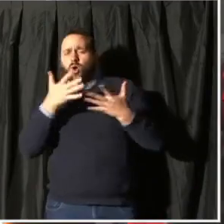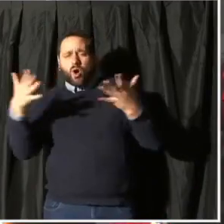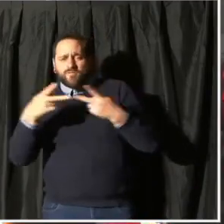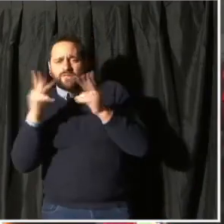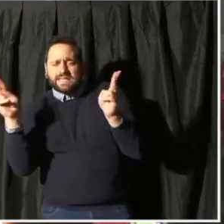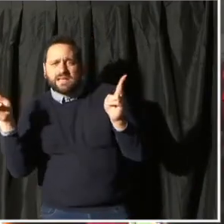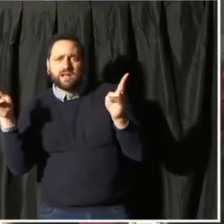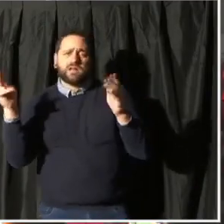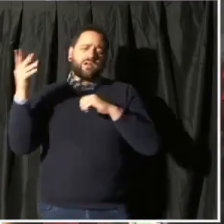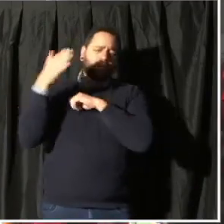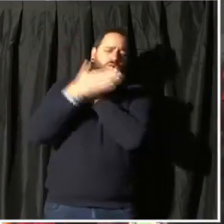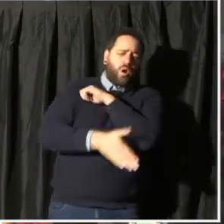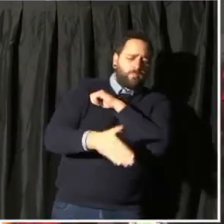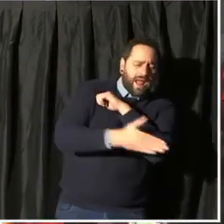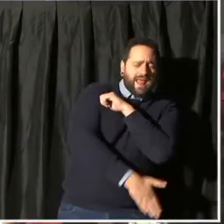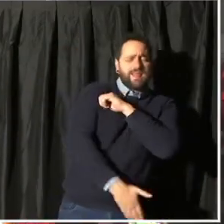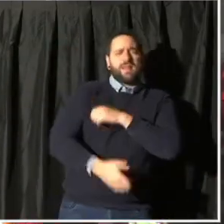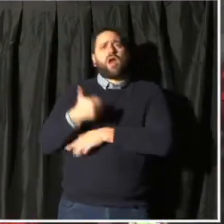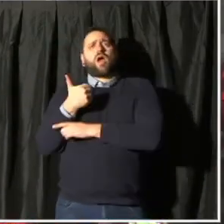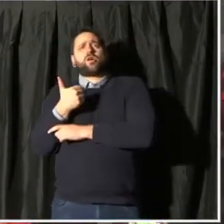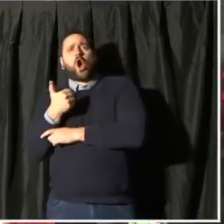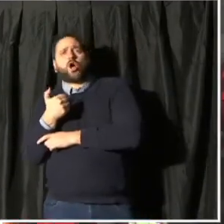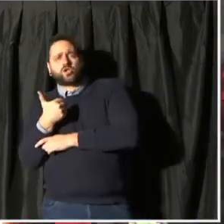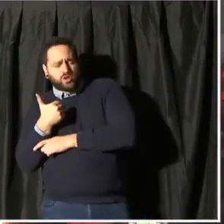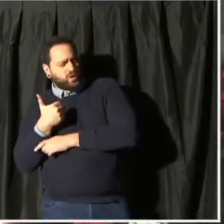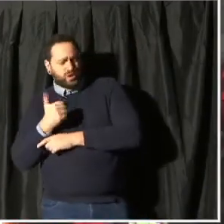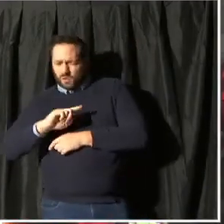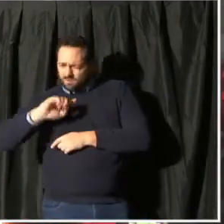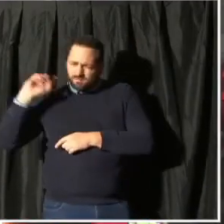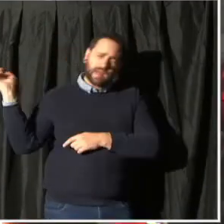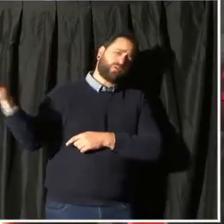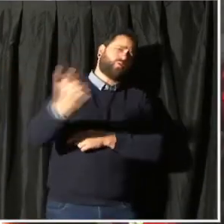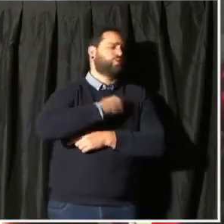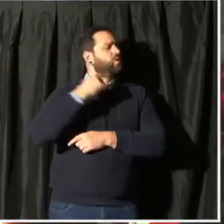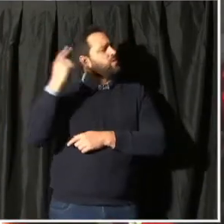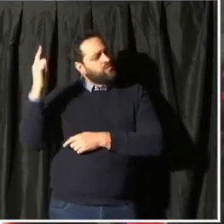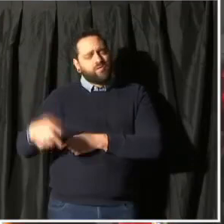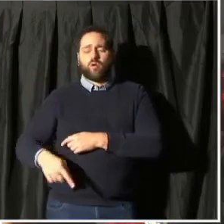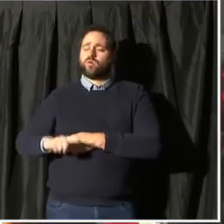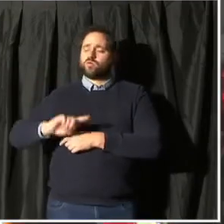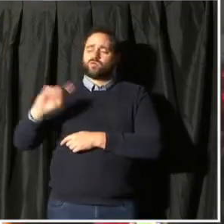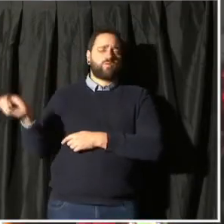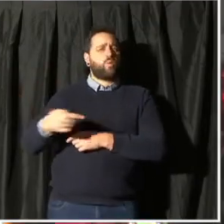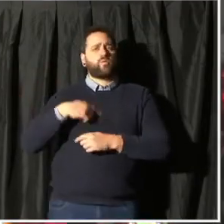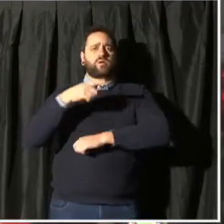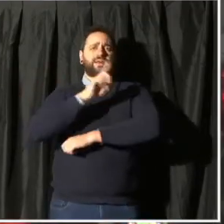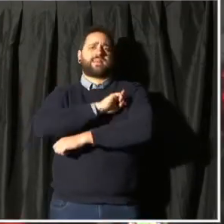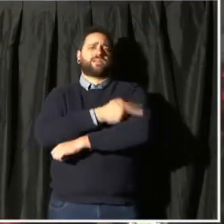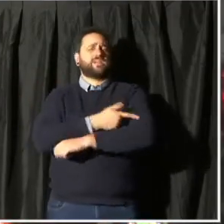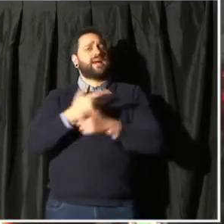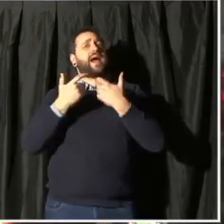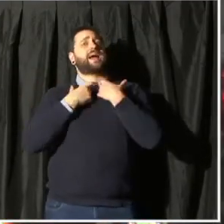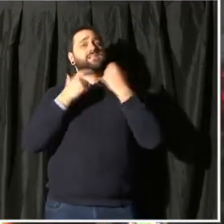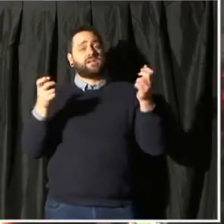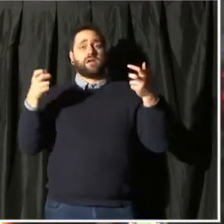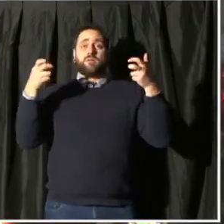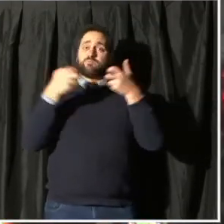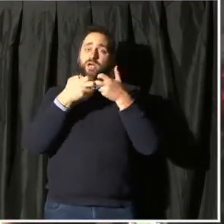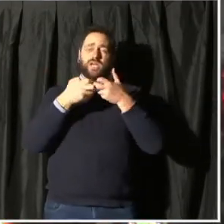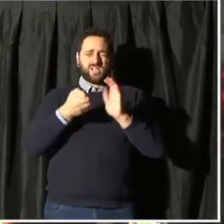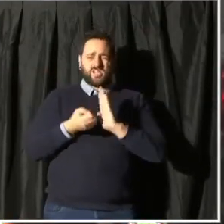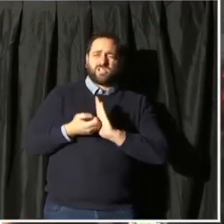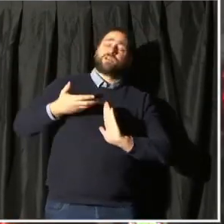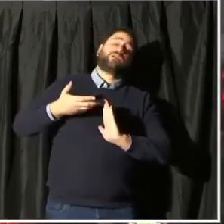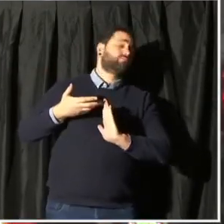compris en corse on a besoin donc que les français puissent accéder à l'énergie à bas coût et pour cela il ya une solution qui est fondamental